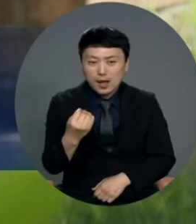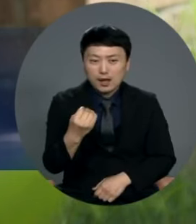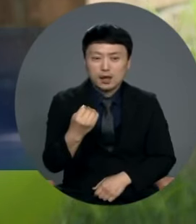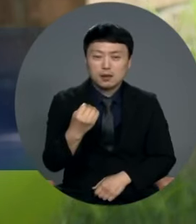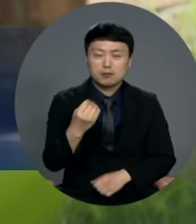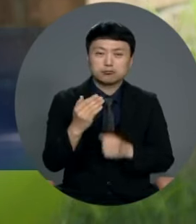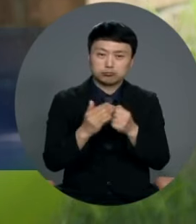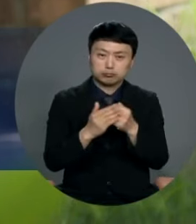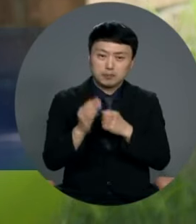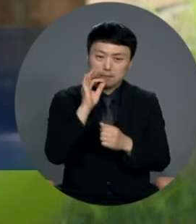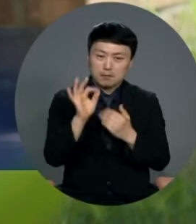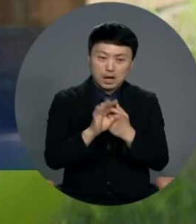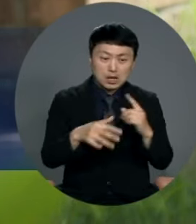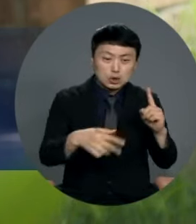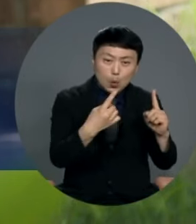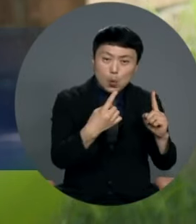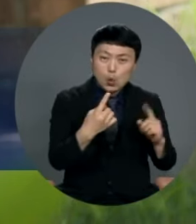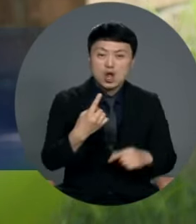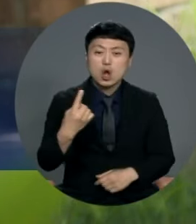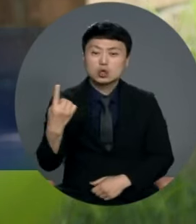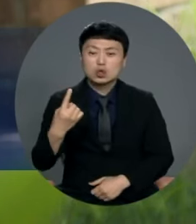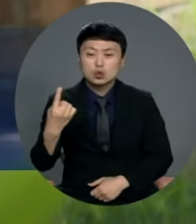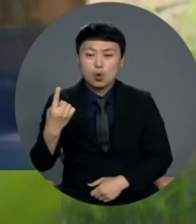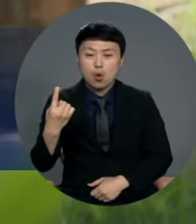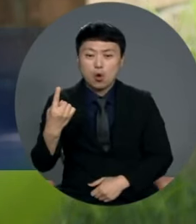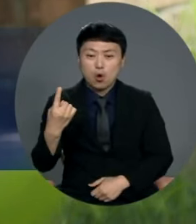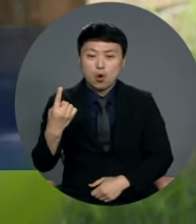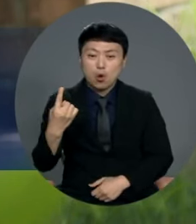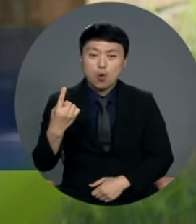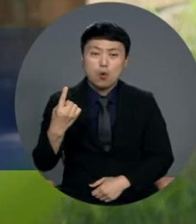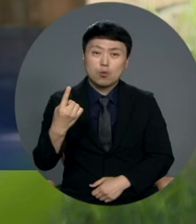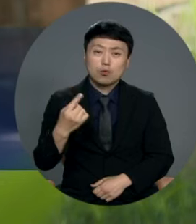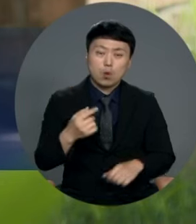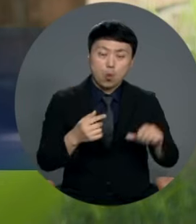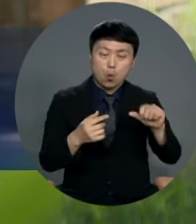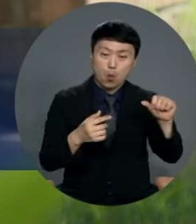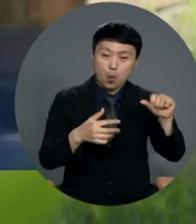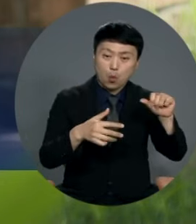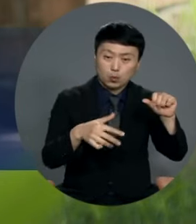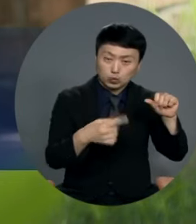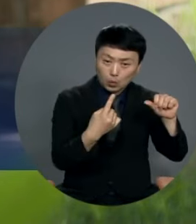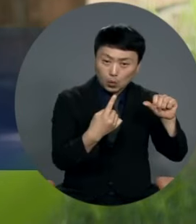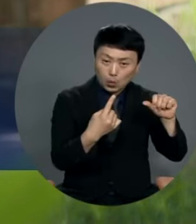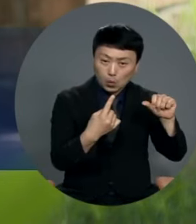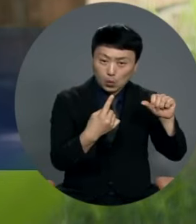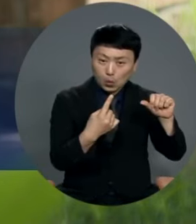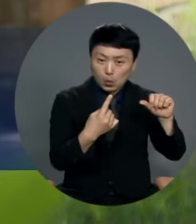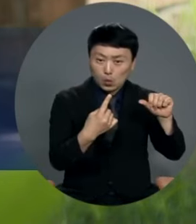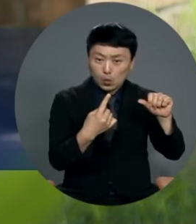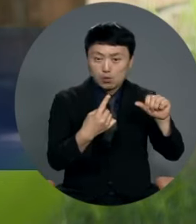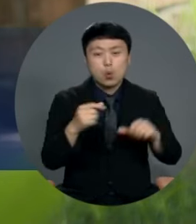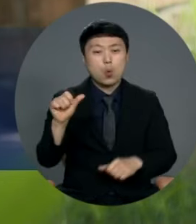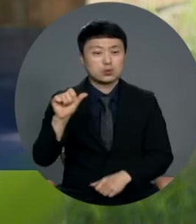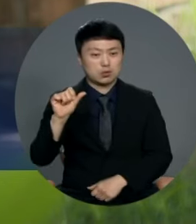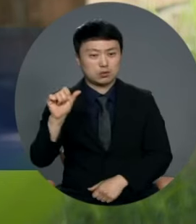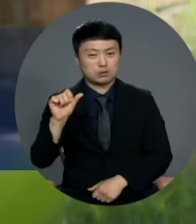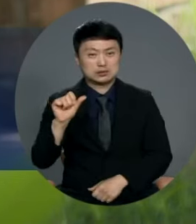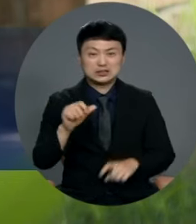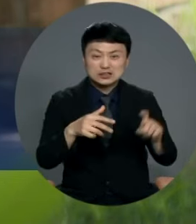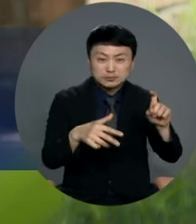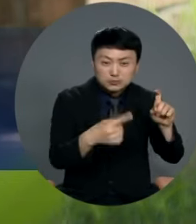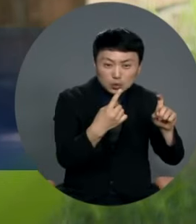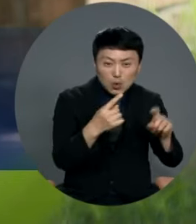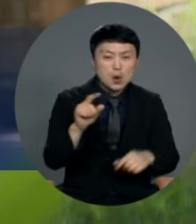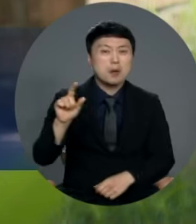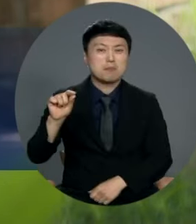이러다 보니까 만약에 뭐 1초당 뭐 1,000원을 주겠다 그러면 5,000원 찍혀도 5,000원이잖아요. 10초면